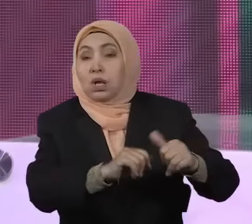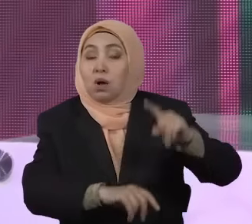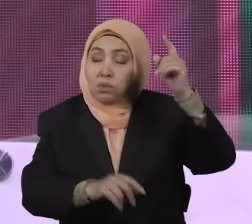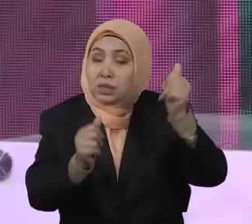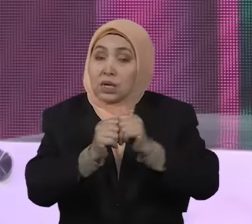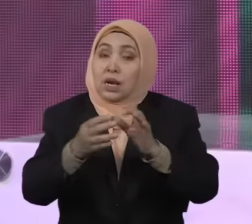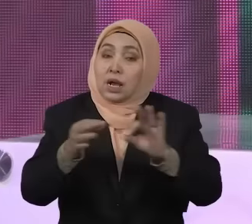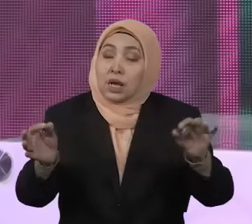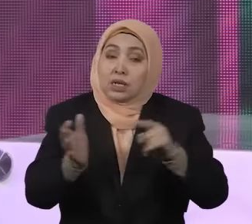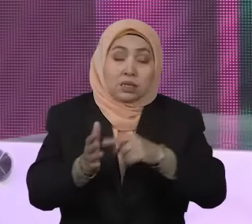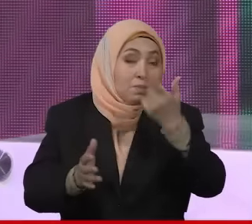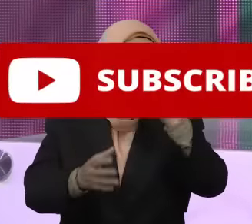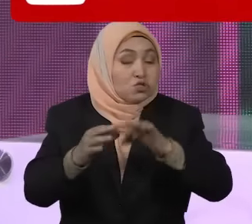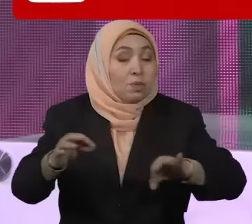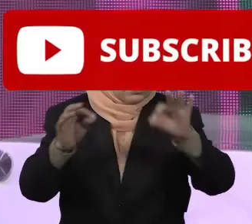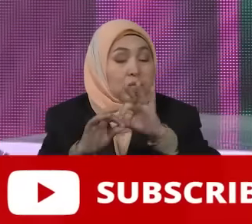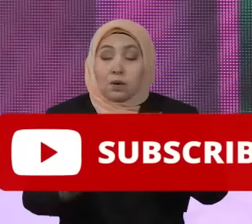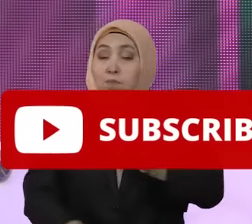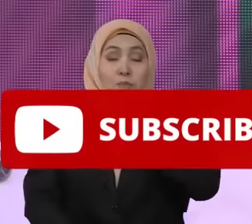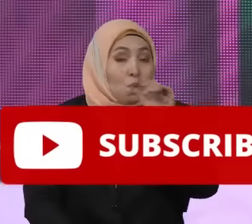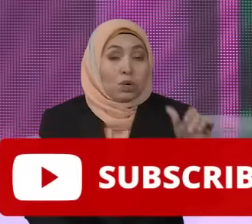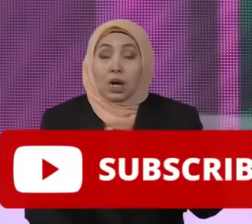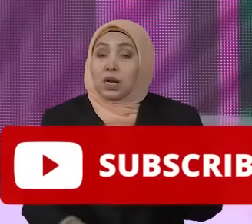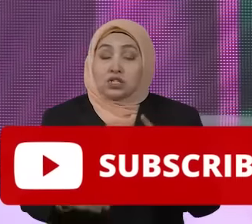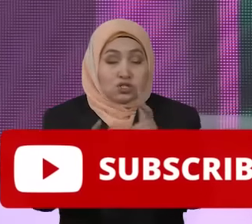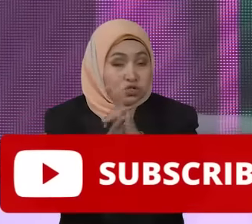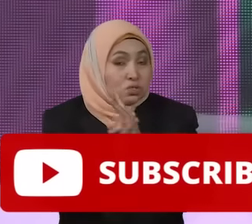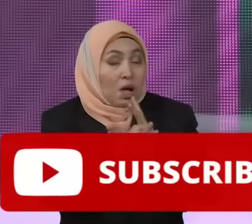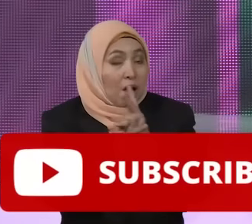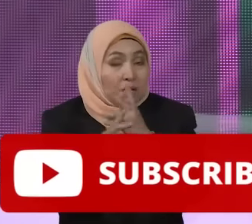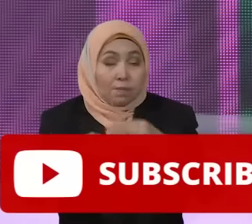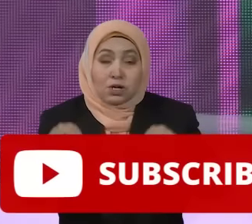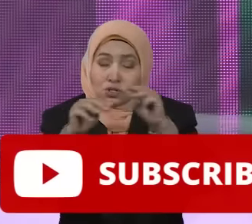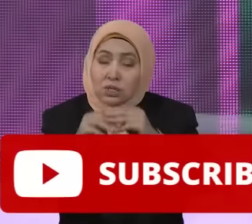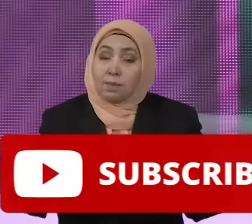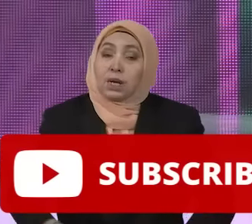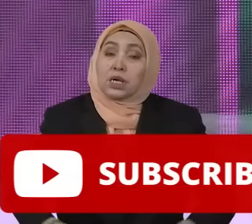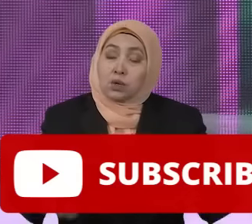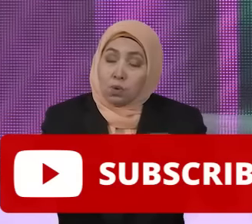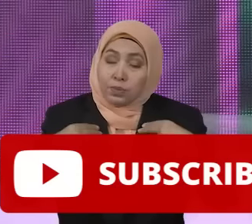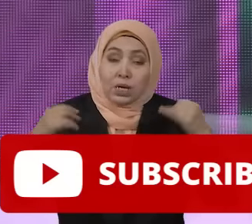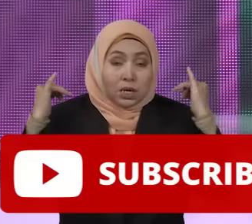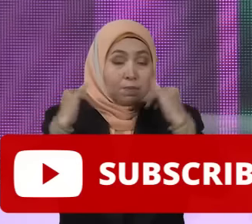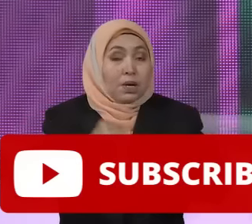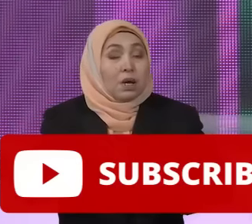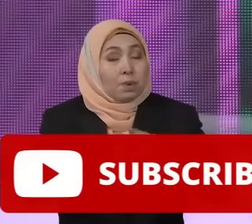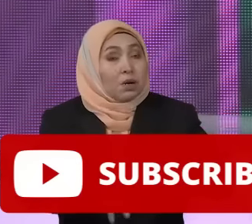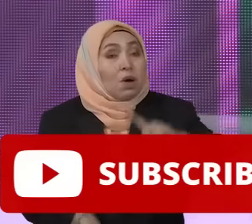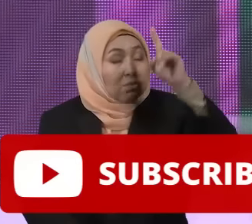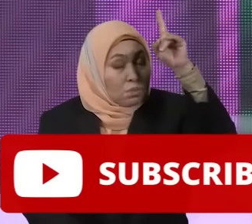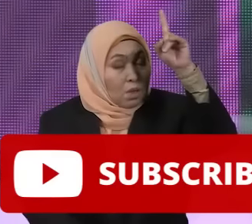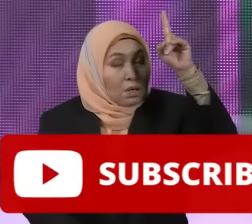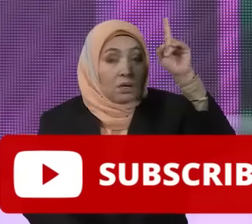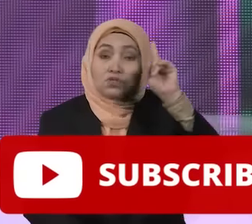ini kerana yang penting bukan sekadar jaga masjid tetapi menghidupkan beribadah kepada Allah yang